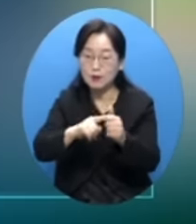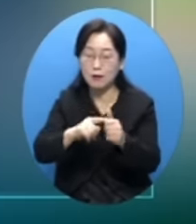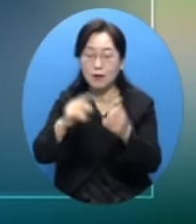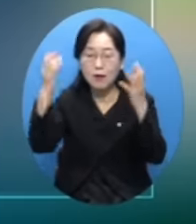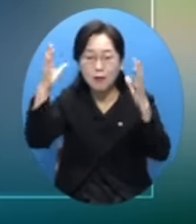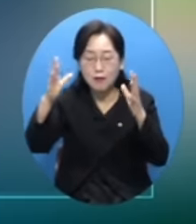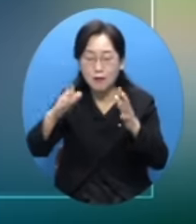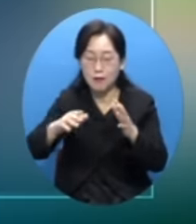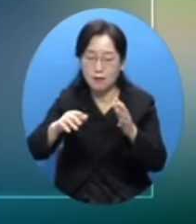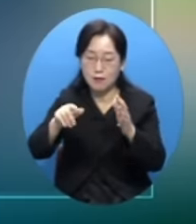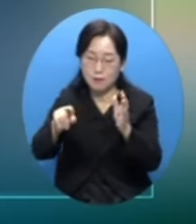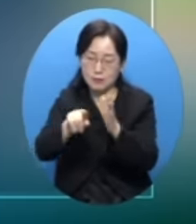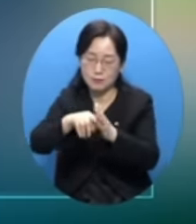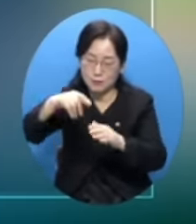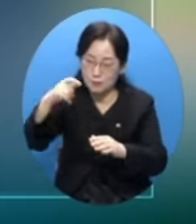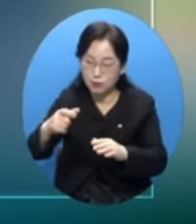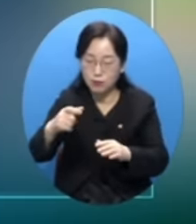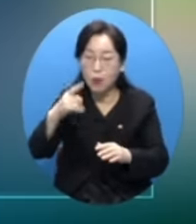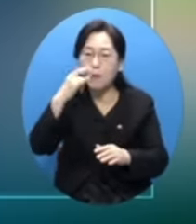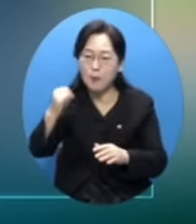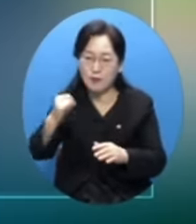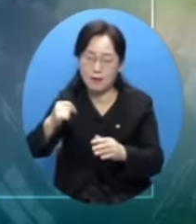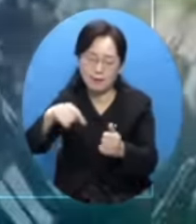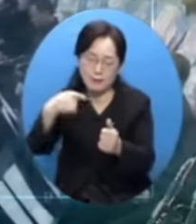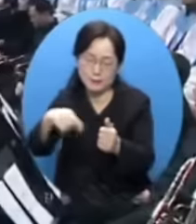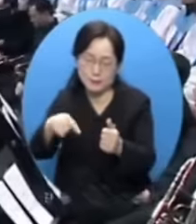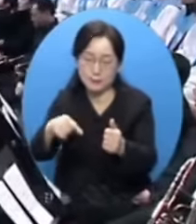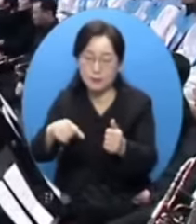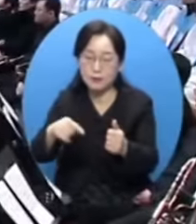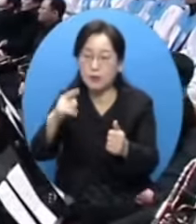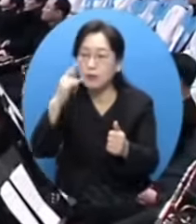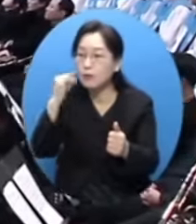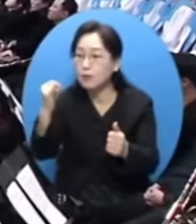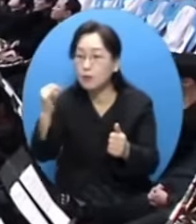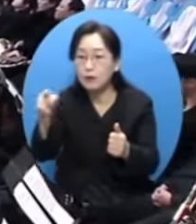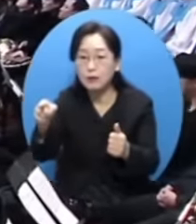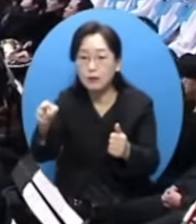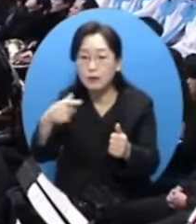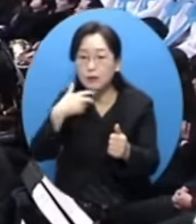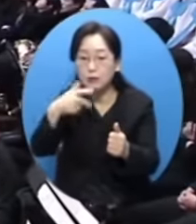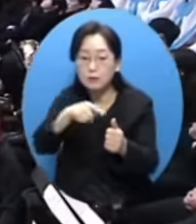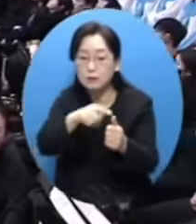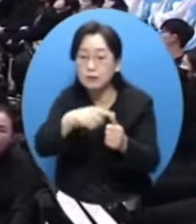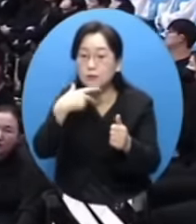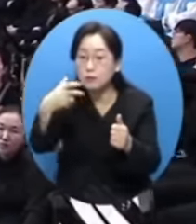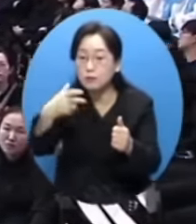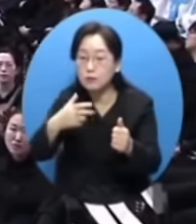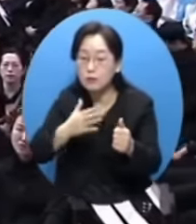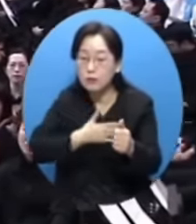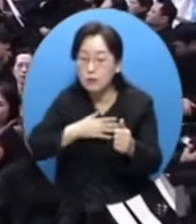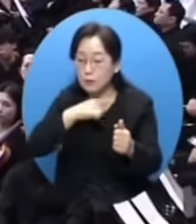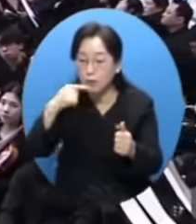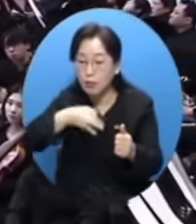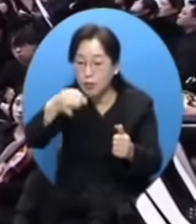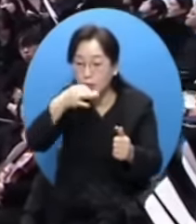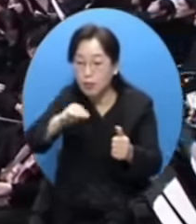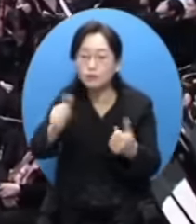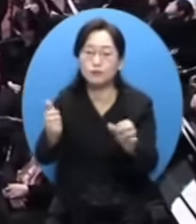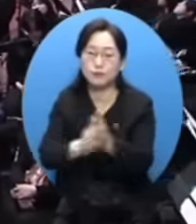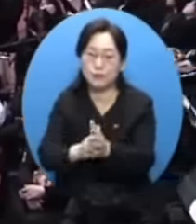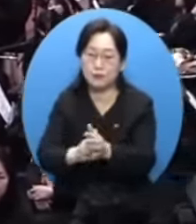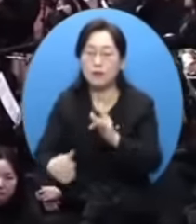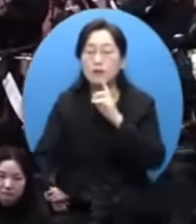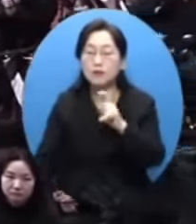어머니의 기도 가운데 자랐습니다. 그런데 어머니가 7살 때 폐결로 죽습니다. 그리고 나서